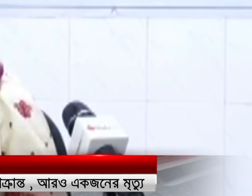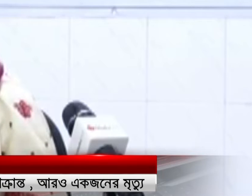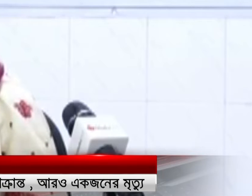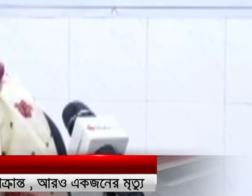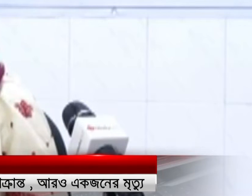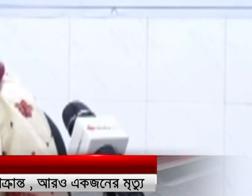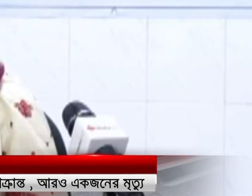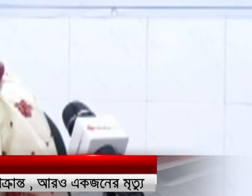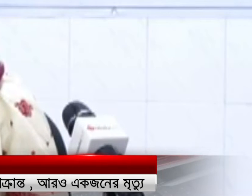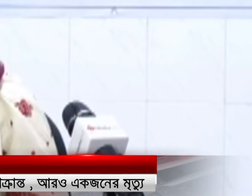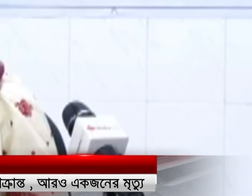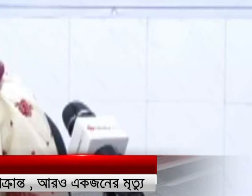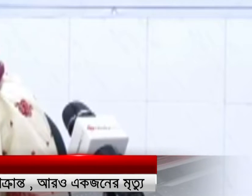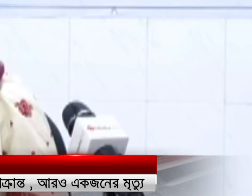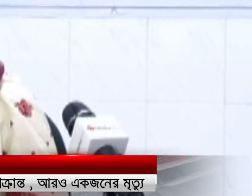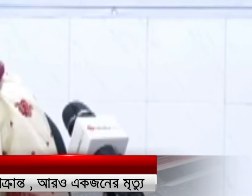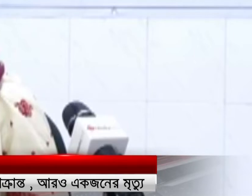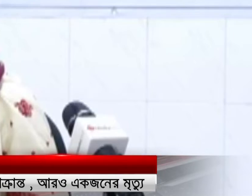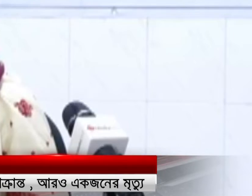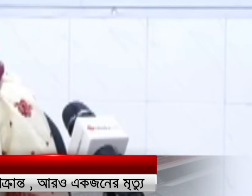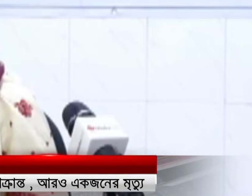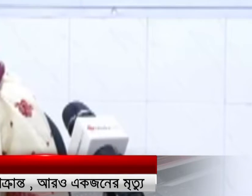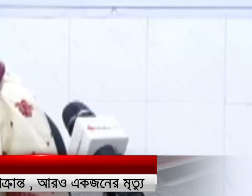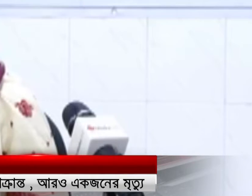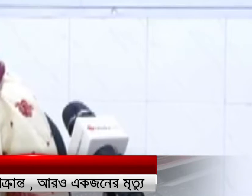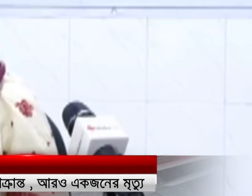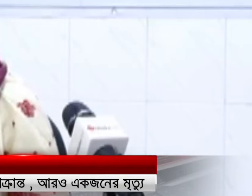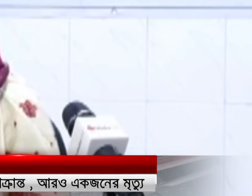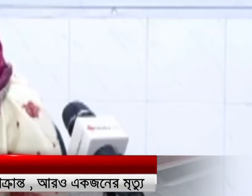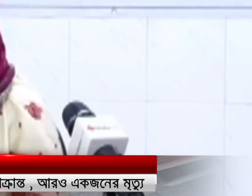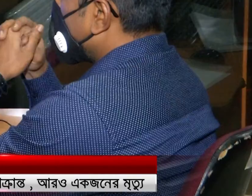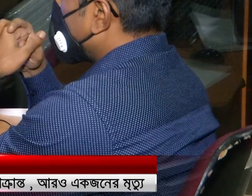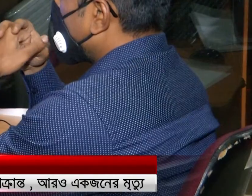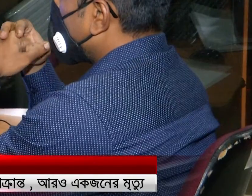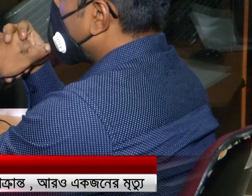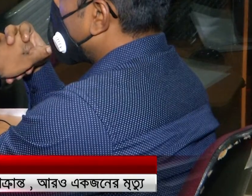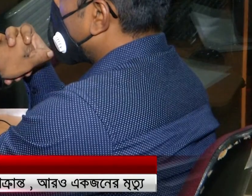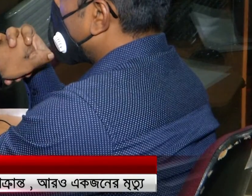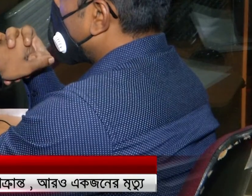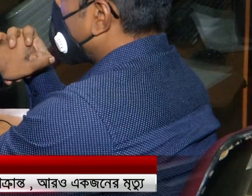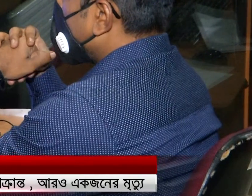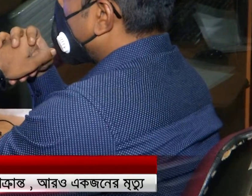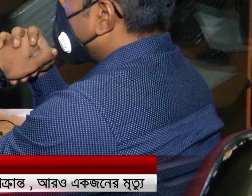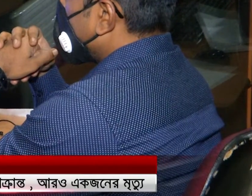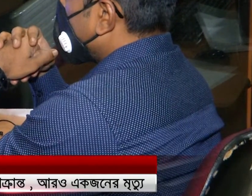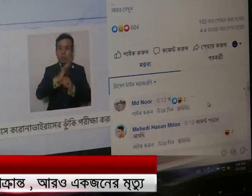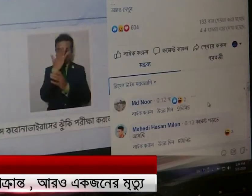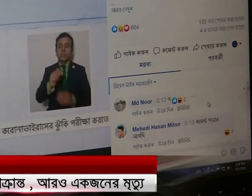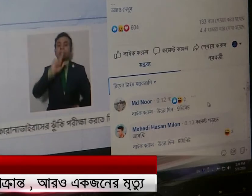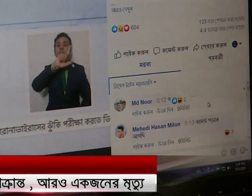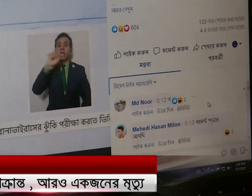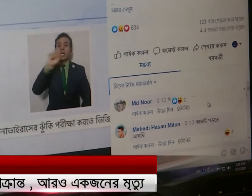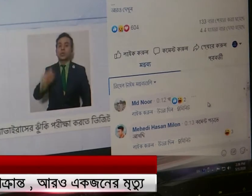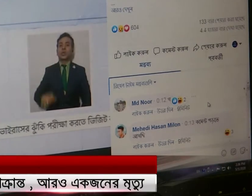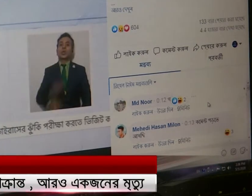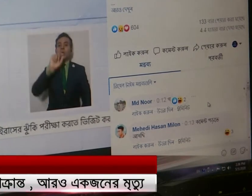হয়েছে 193 জন এবং এ পর্যন্ত 1,403 জন সুস্থ হয়েছেন। স্বাস্থ্যবিধি না মানলে সংক্রমণের হার বাড়বে